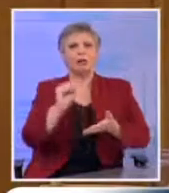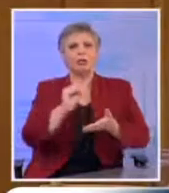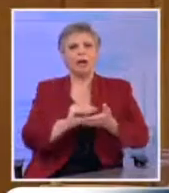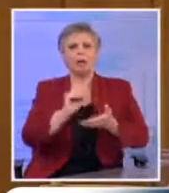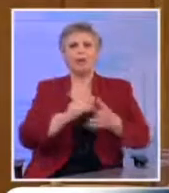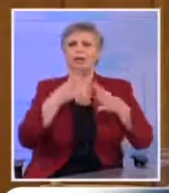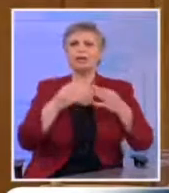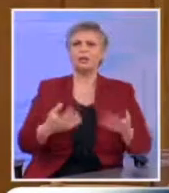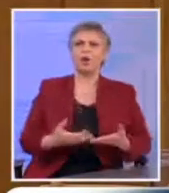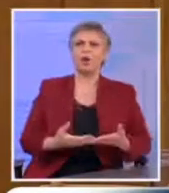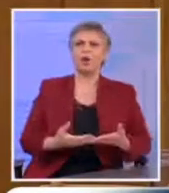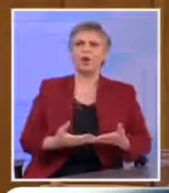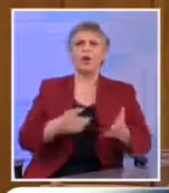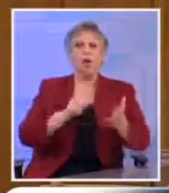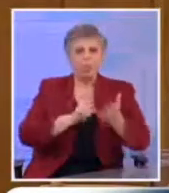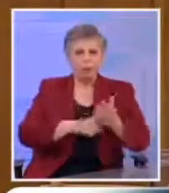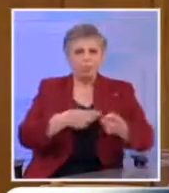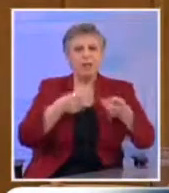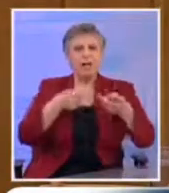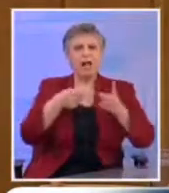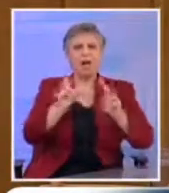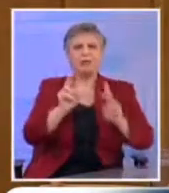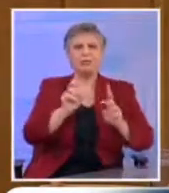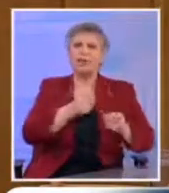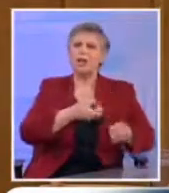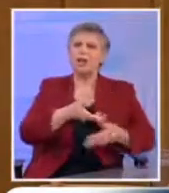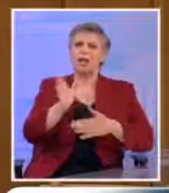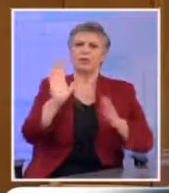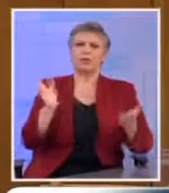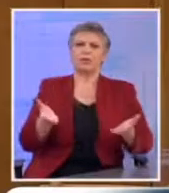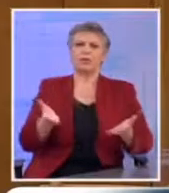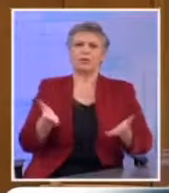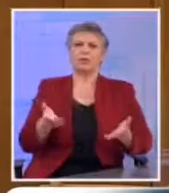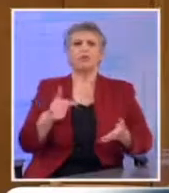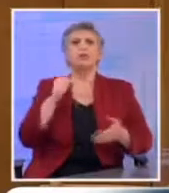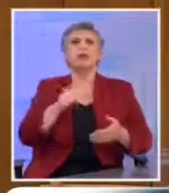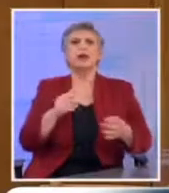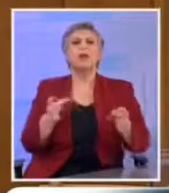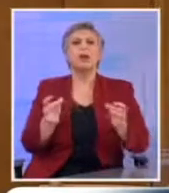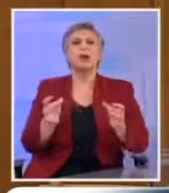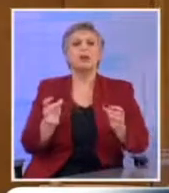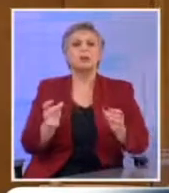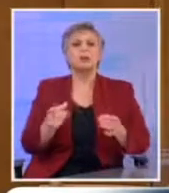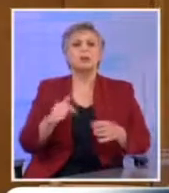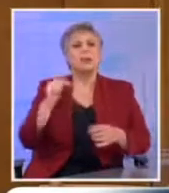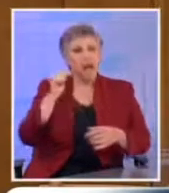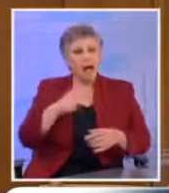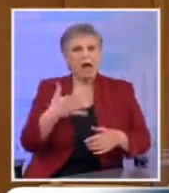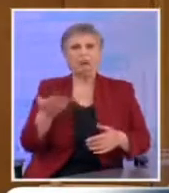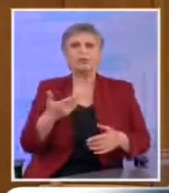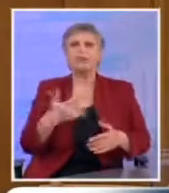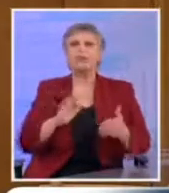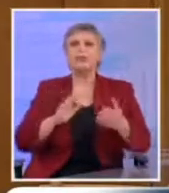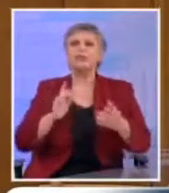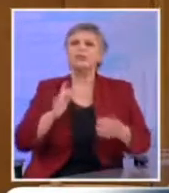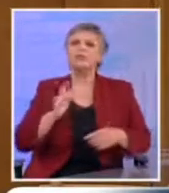Είναι λοιπόν μια δέσμη διατάξεων με πνεύμα ανθρωπισμού και δικαίου, η οποία συμπληρώνεται με τις τροπολογίες